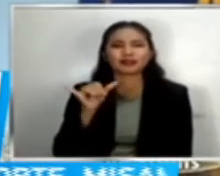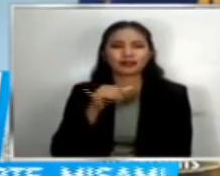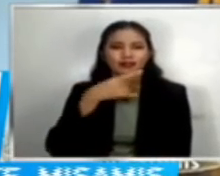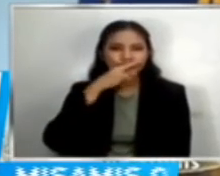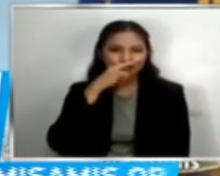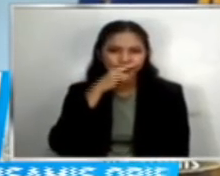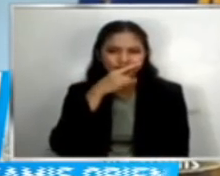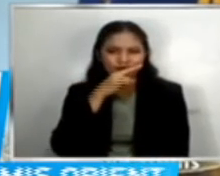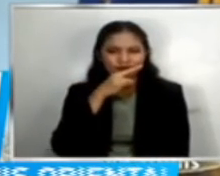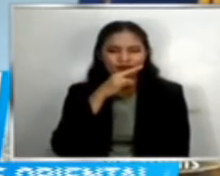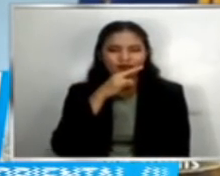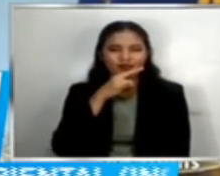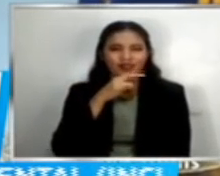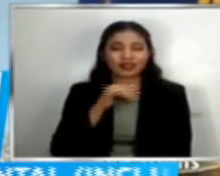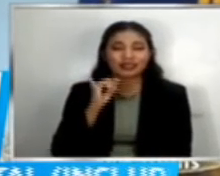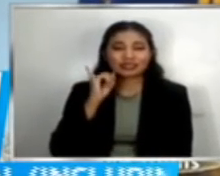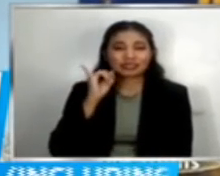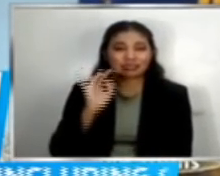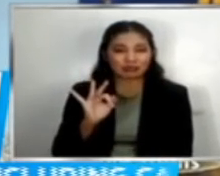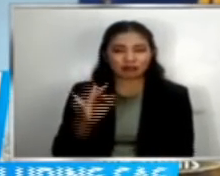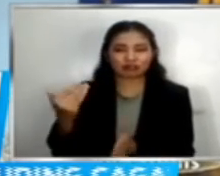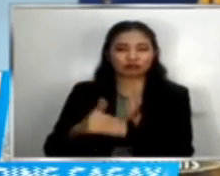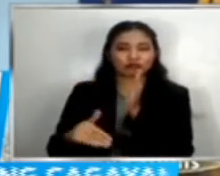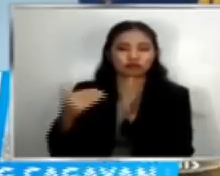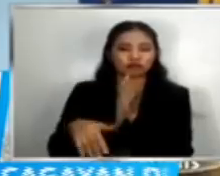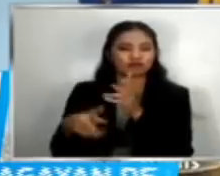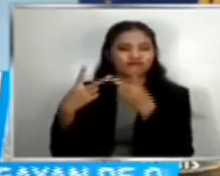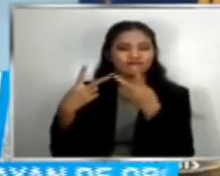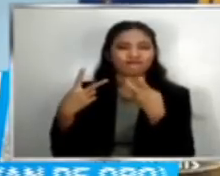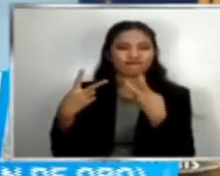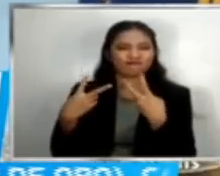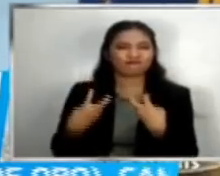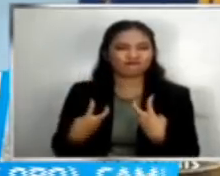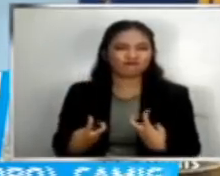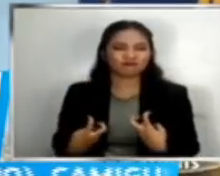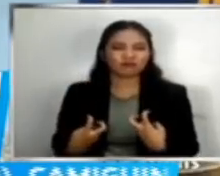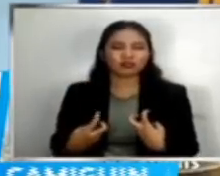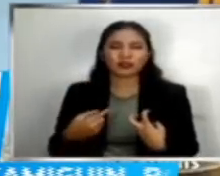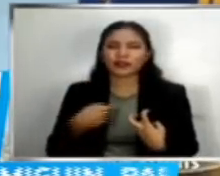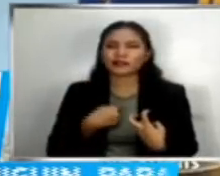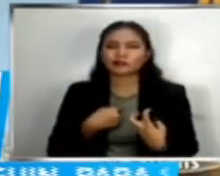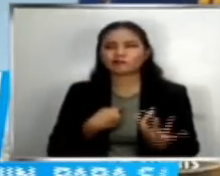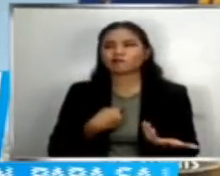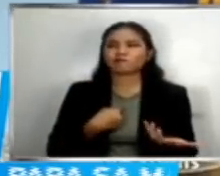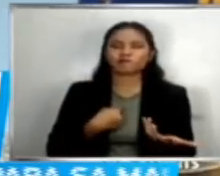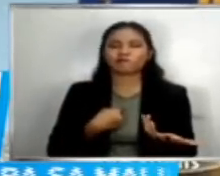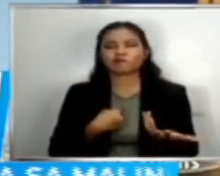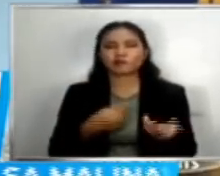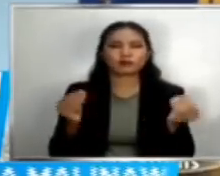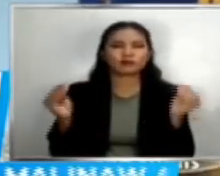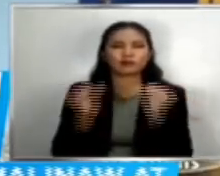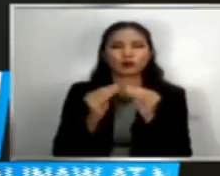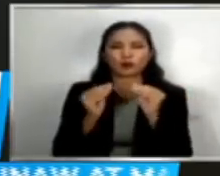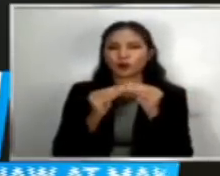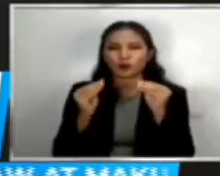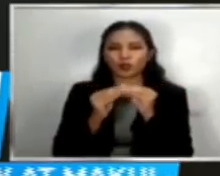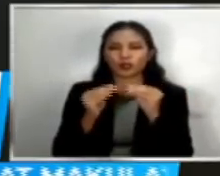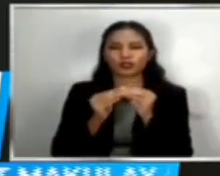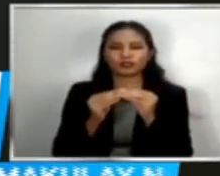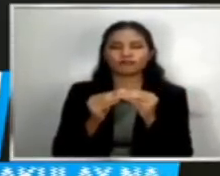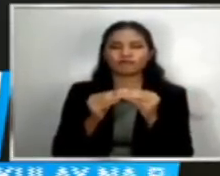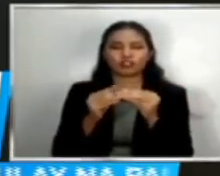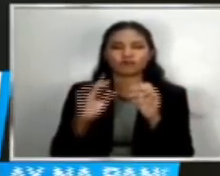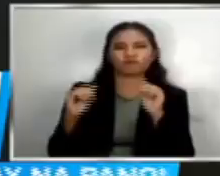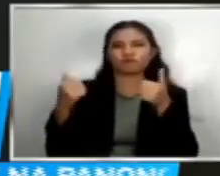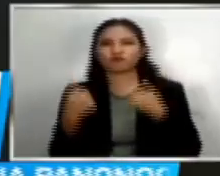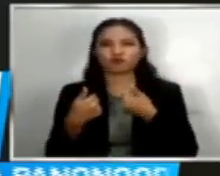Pagka lalo mo akong kinakantsawan, eh mas lalo akong gagana. At sa